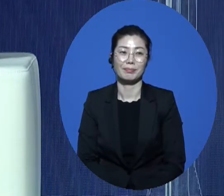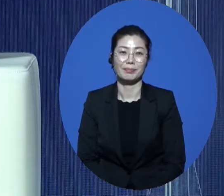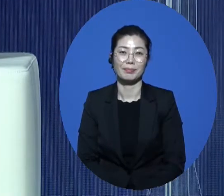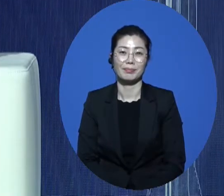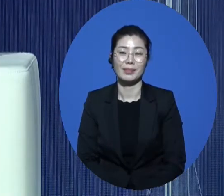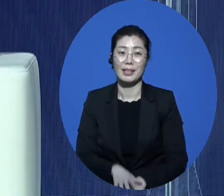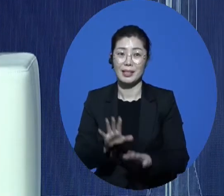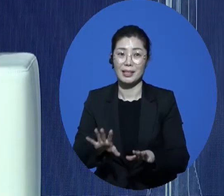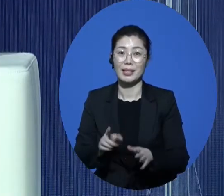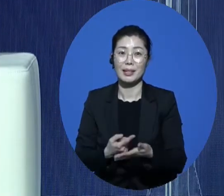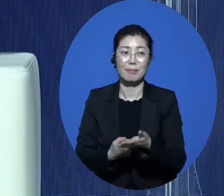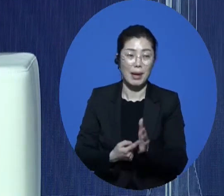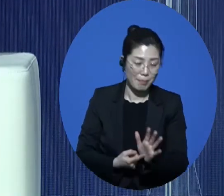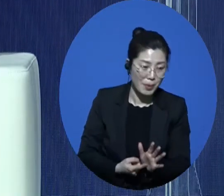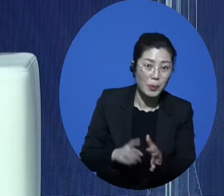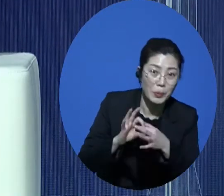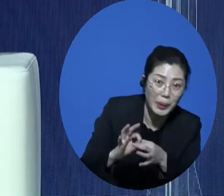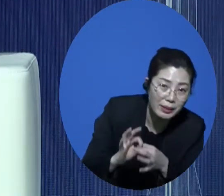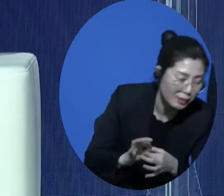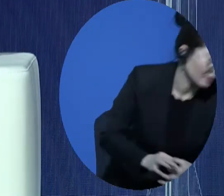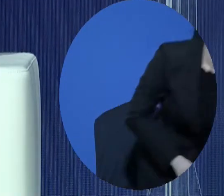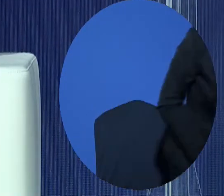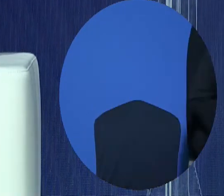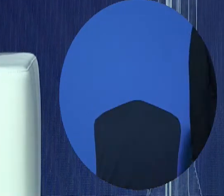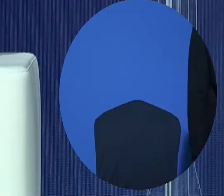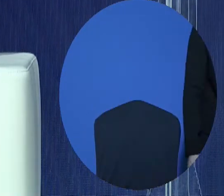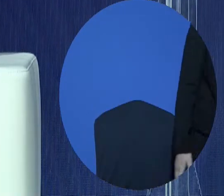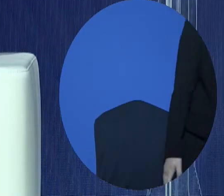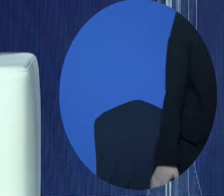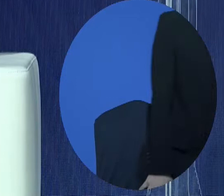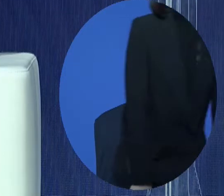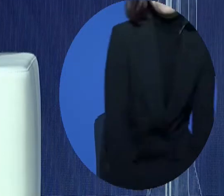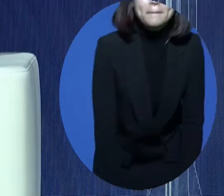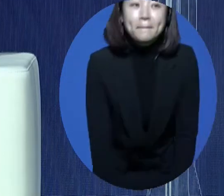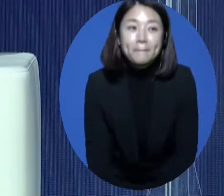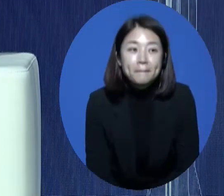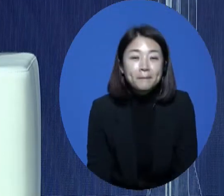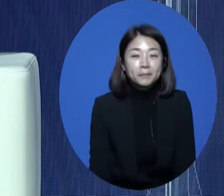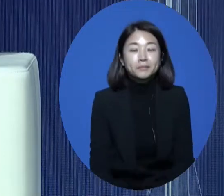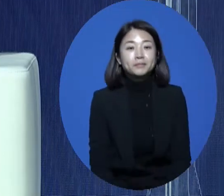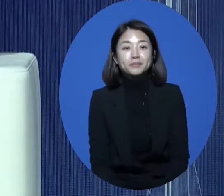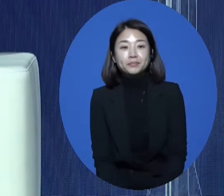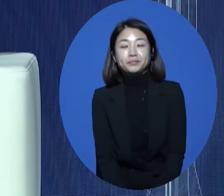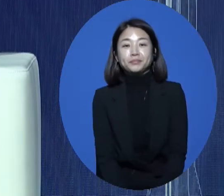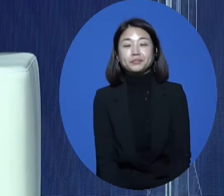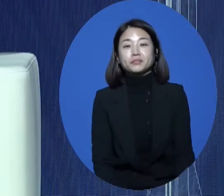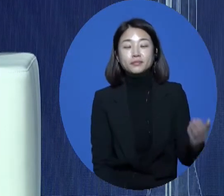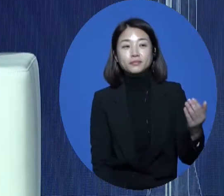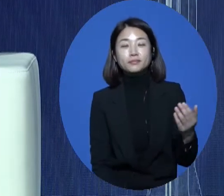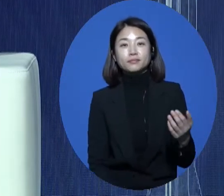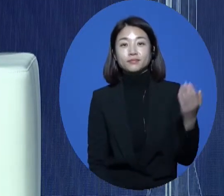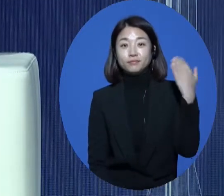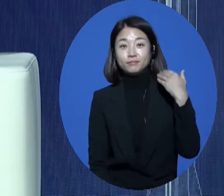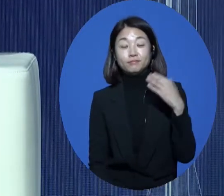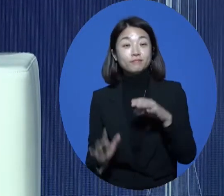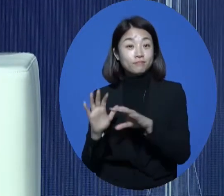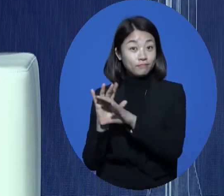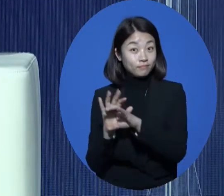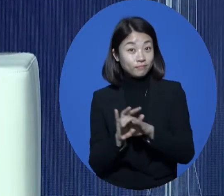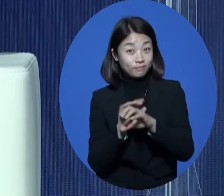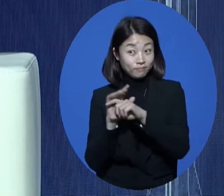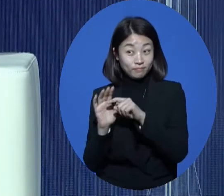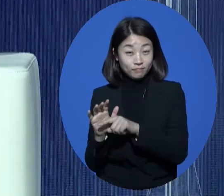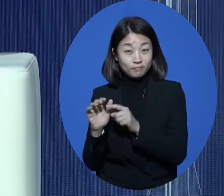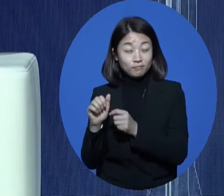이 발제문을 통해서 다 들으셨겠지만 지난 코비드-19